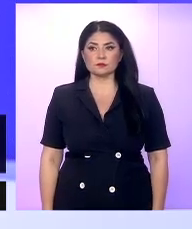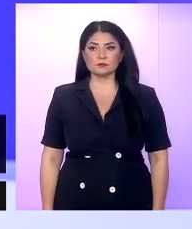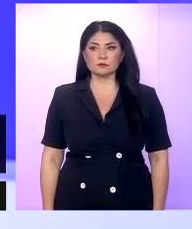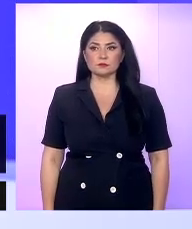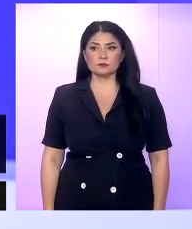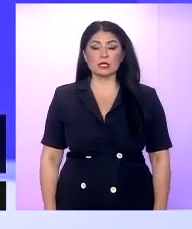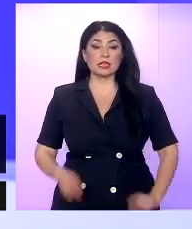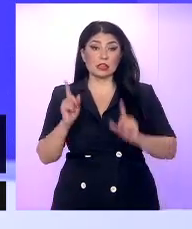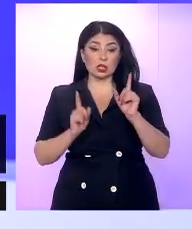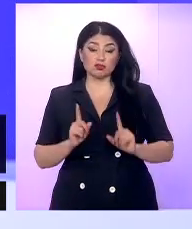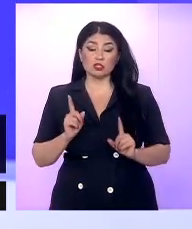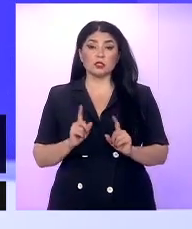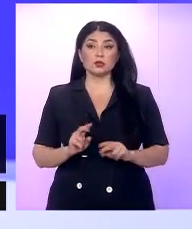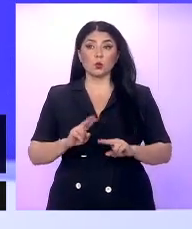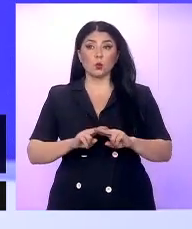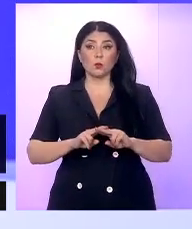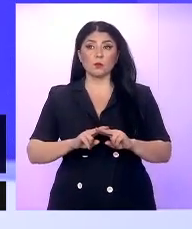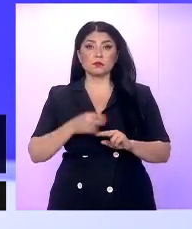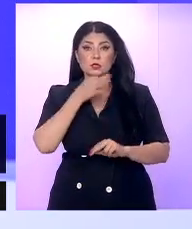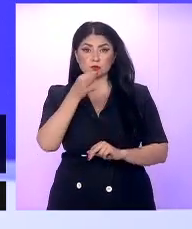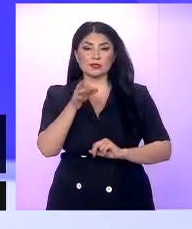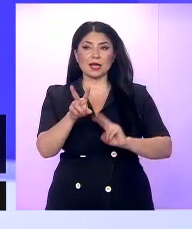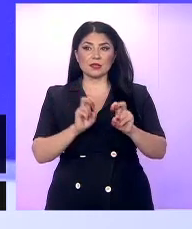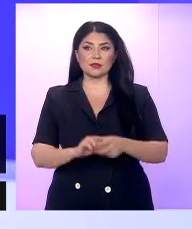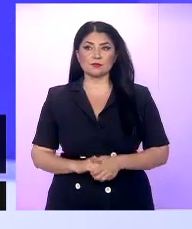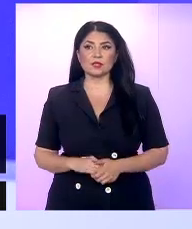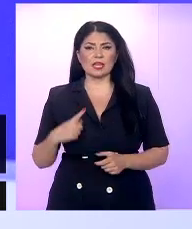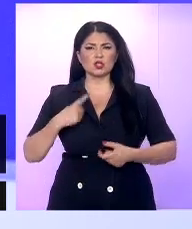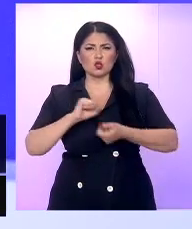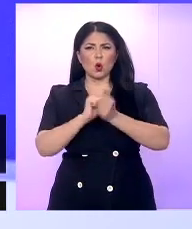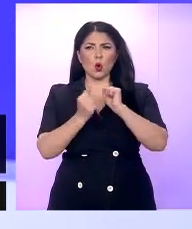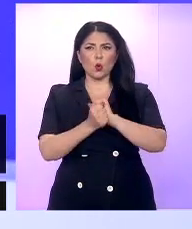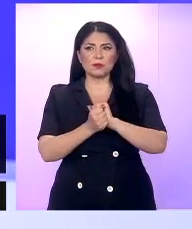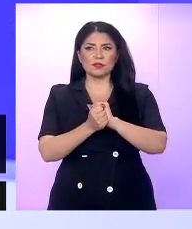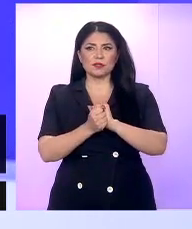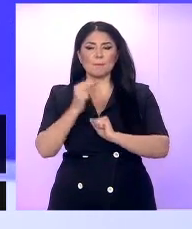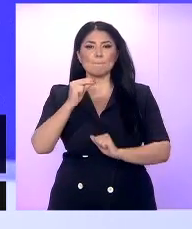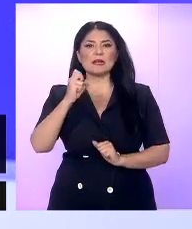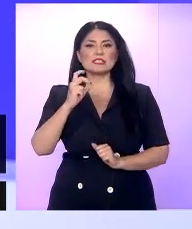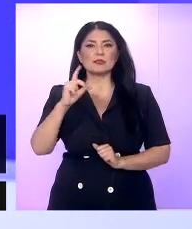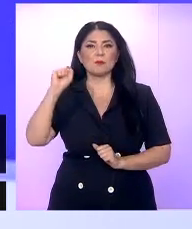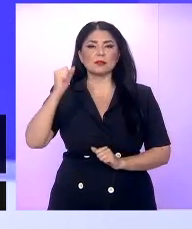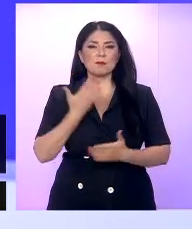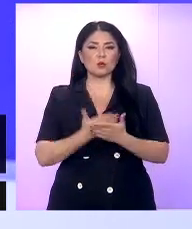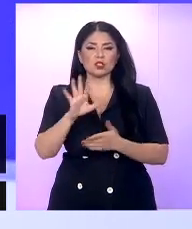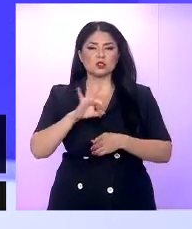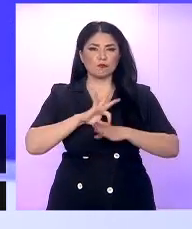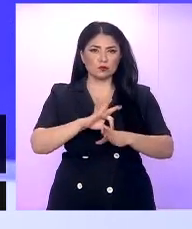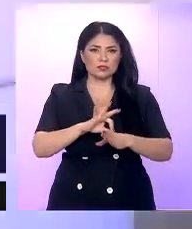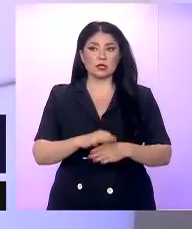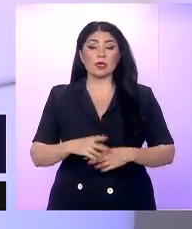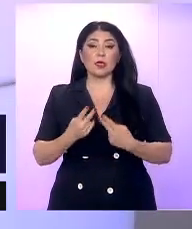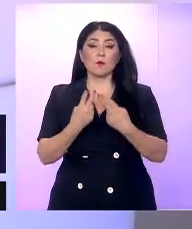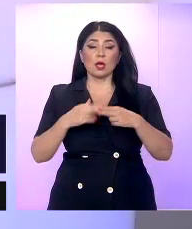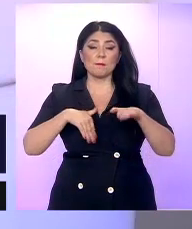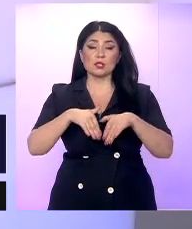deși, după cum spuneați mai devreme, e și o bătălie în interiorul Partidului Social-Democrat pentru această poziție. E o poziție importantă,